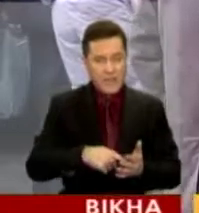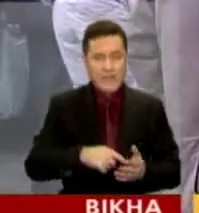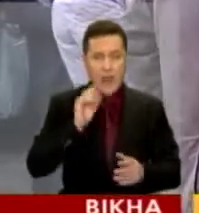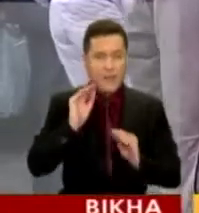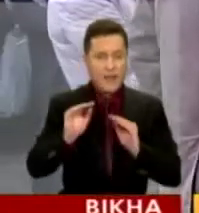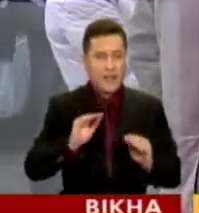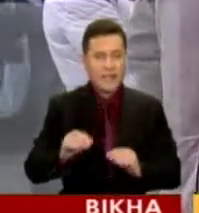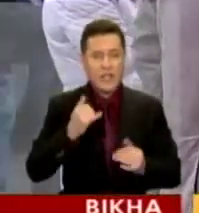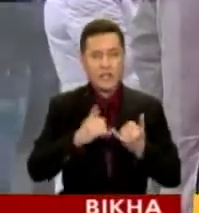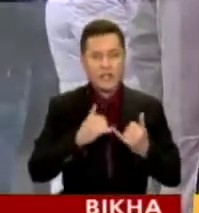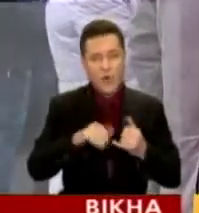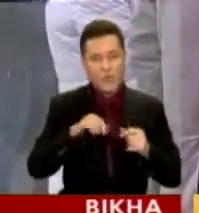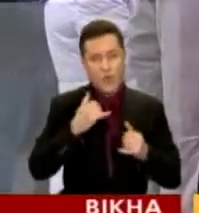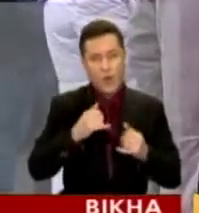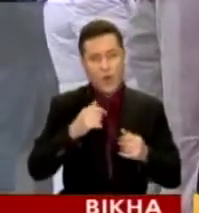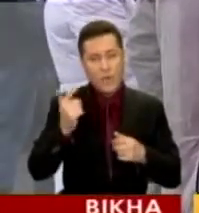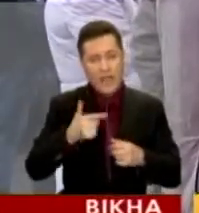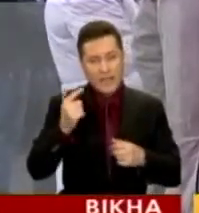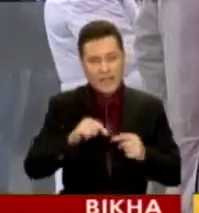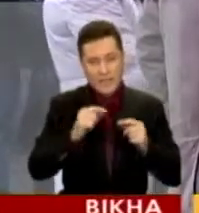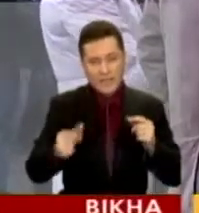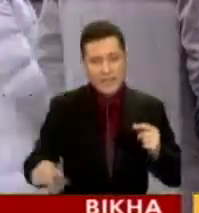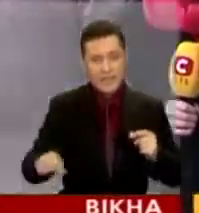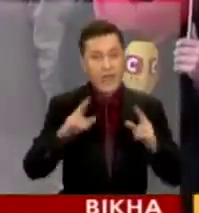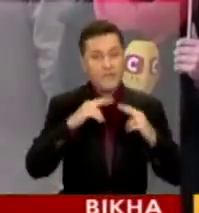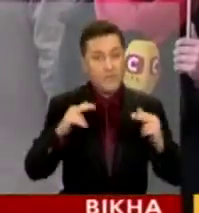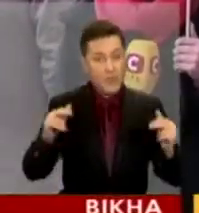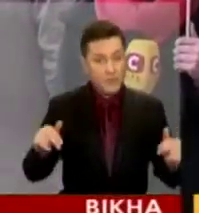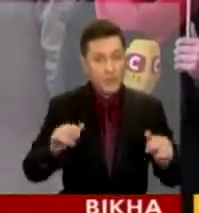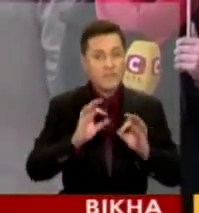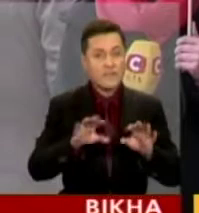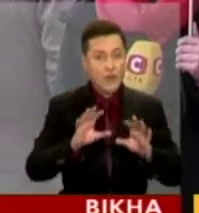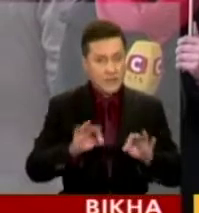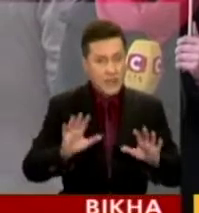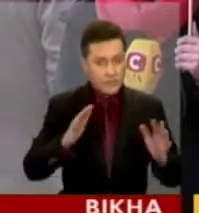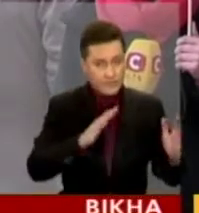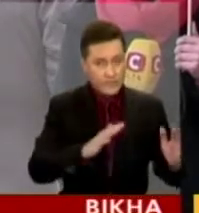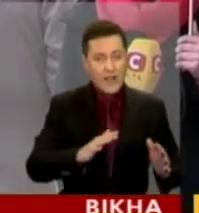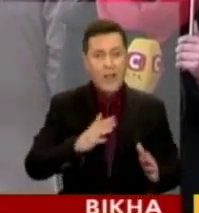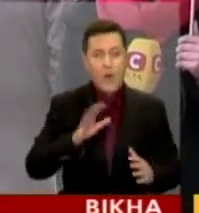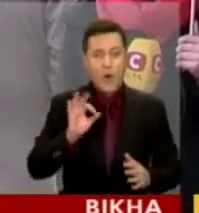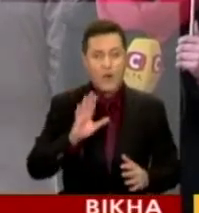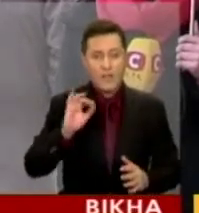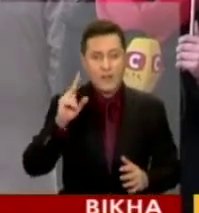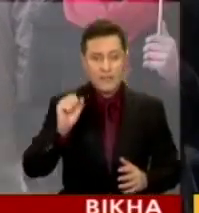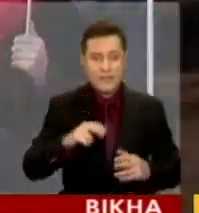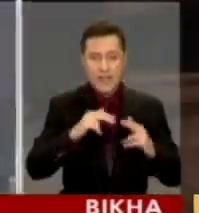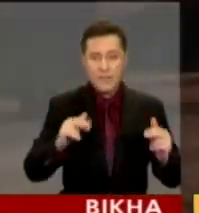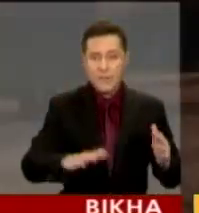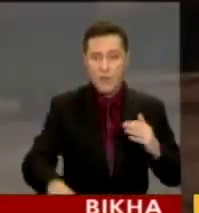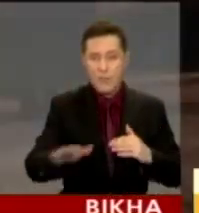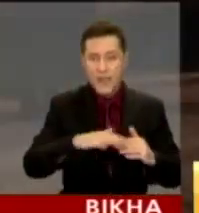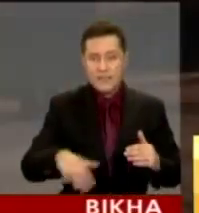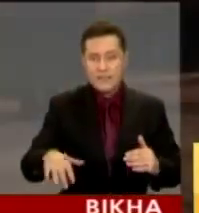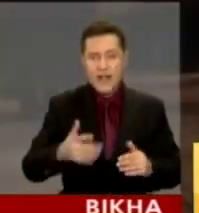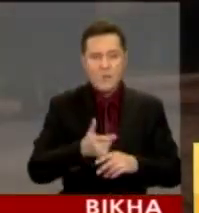Чи вщухають майдани на сході України, зокрема у Дніпропетровську, розкаже моя колега Ольга Волинська. Дніпропетровський майдан, який раніше стоїть